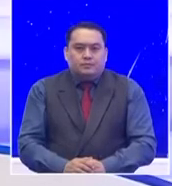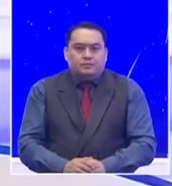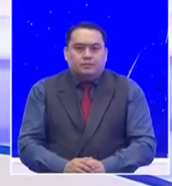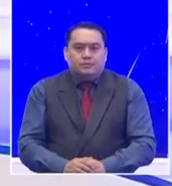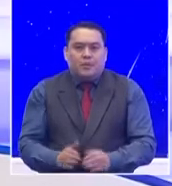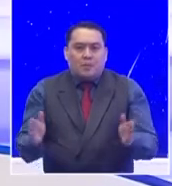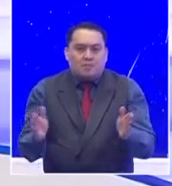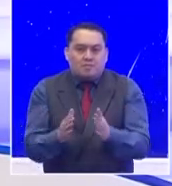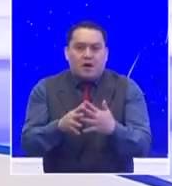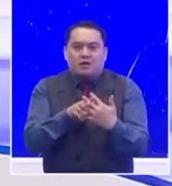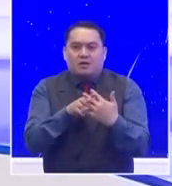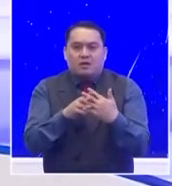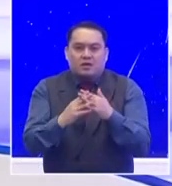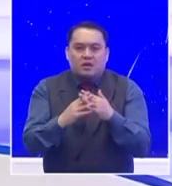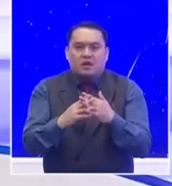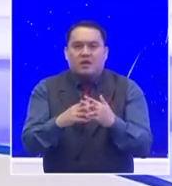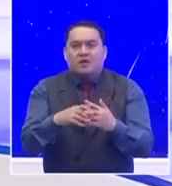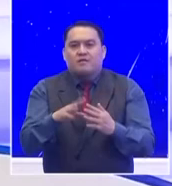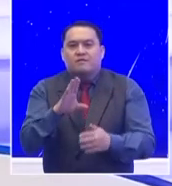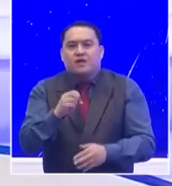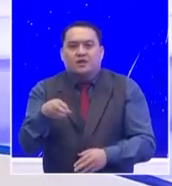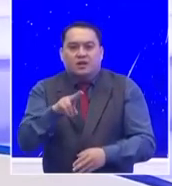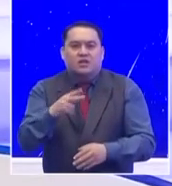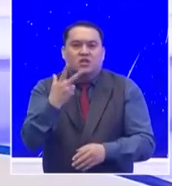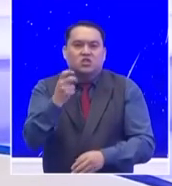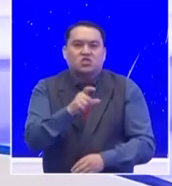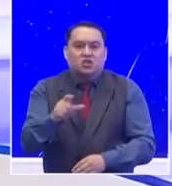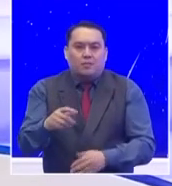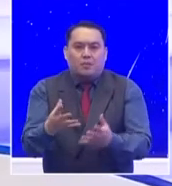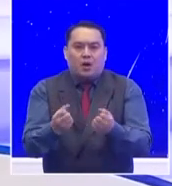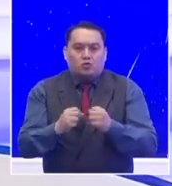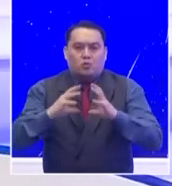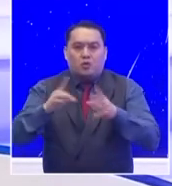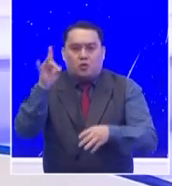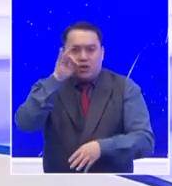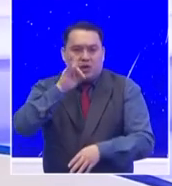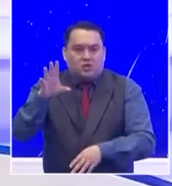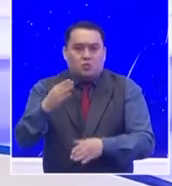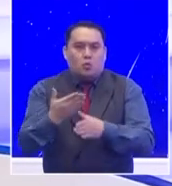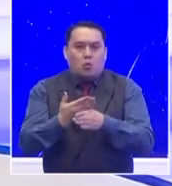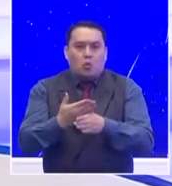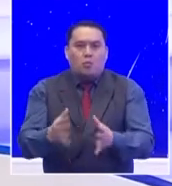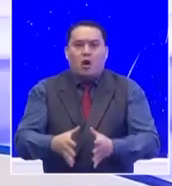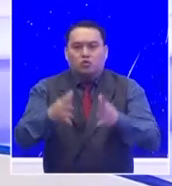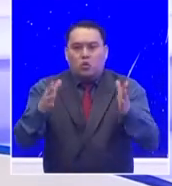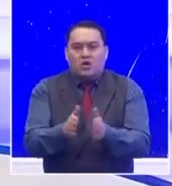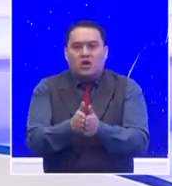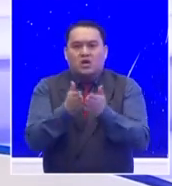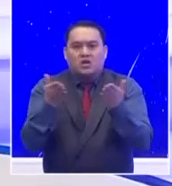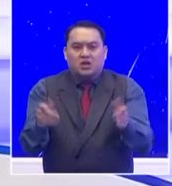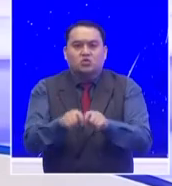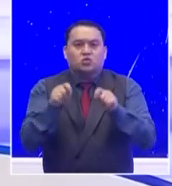Небольшая деревня Синь-Петри на севере Венгрии, где живет всего 300 человек, получила мировую известность благодаря гигантской книге, которую